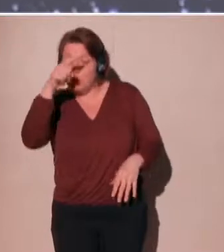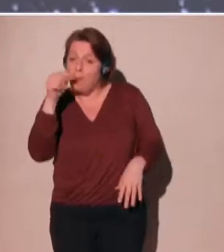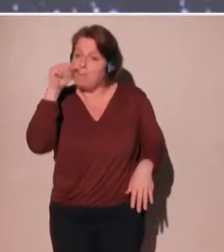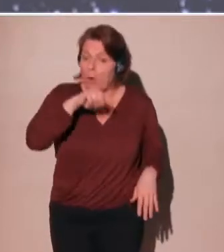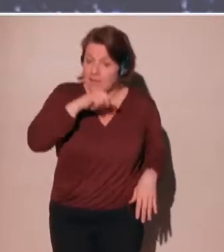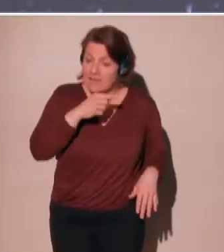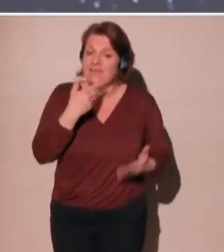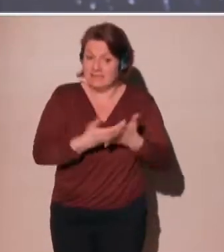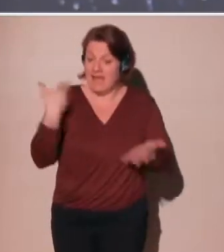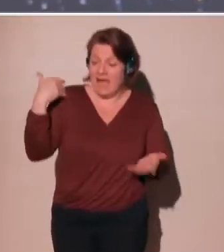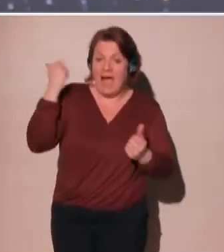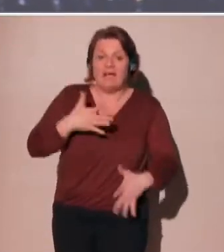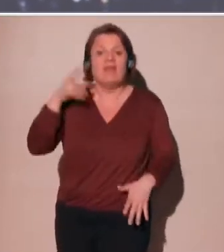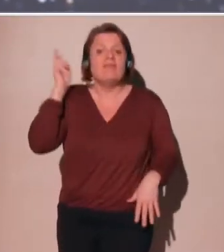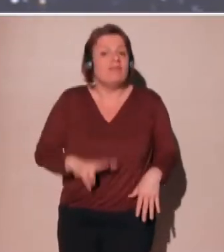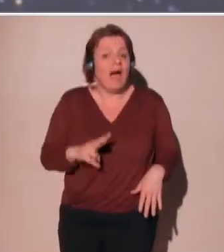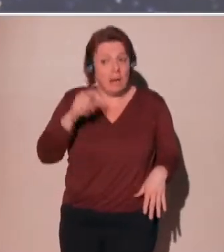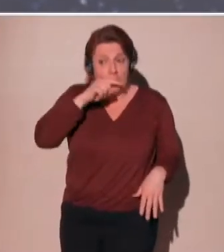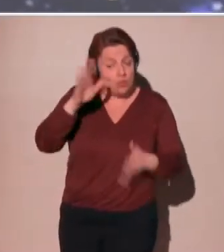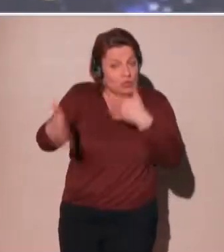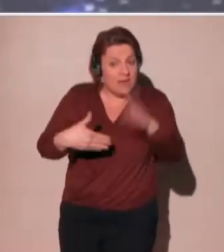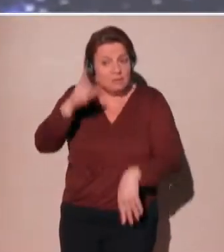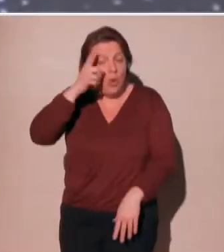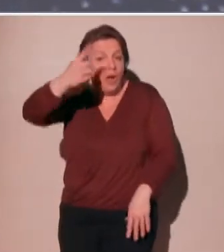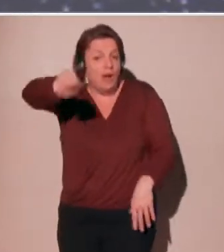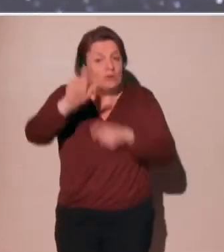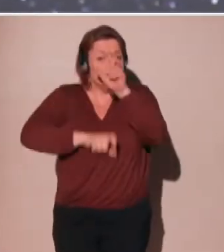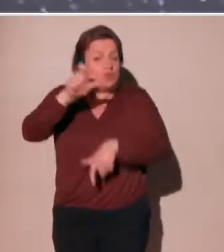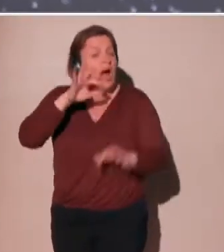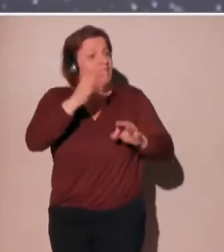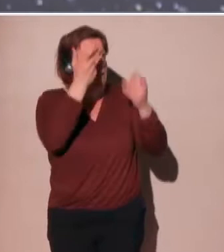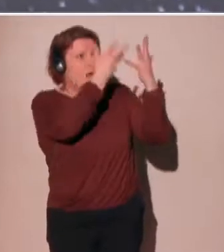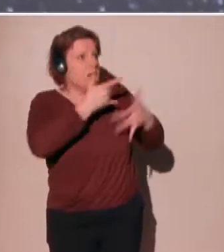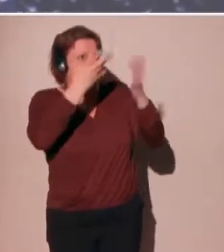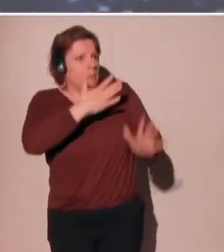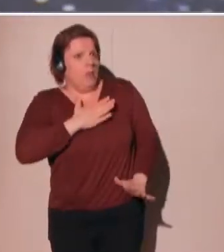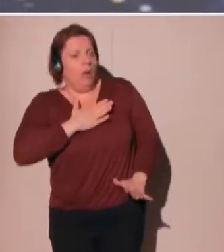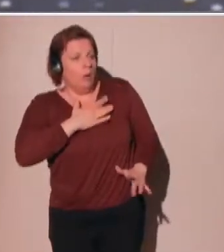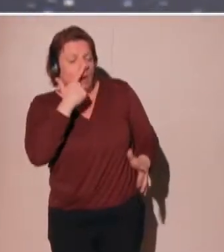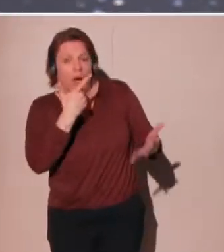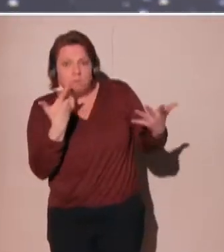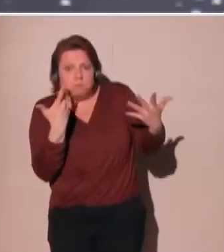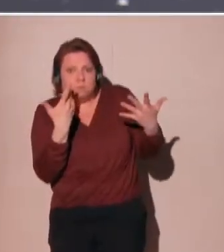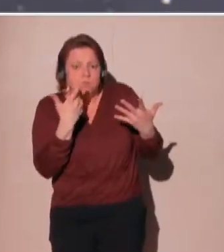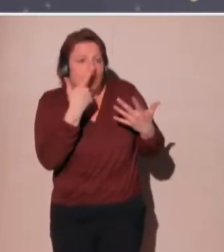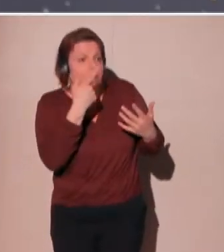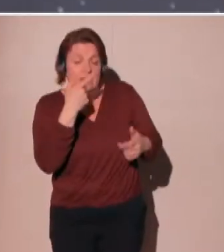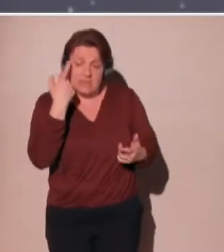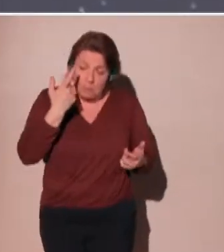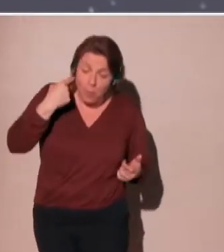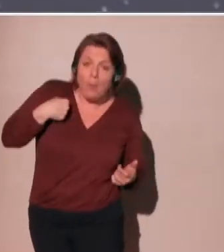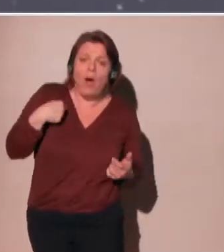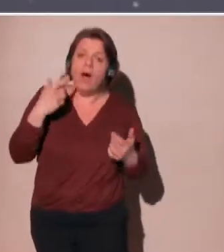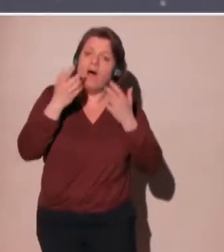marché parce que les gens ont peur des mathématiques. Ils se sentent intimidés. Et c'est pour moi une honte en tant